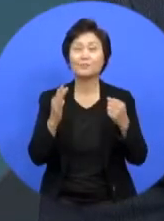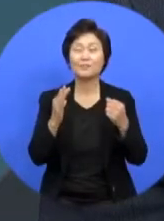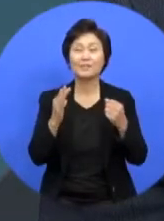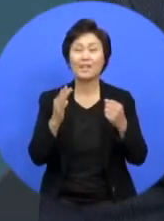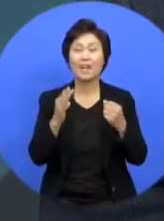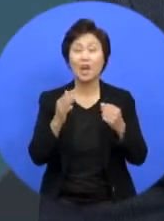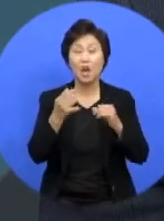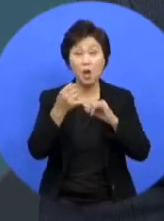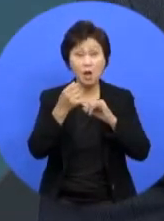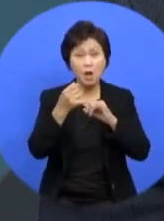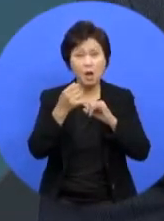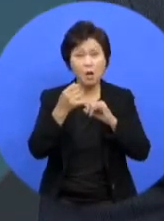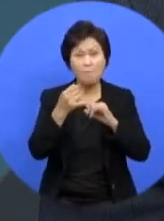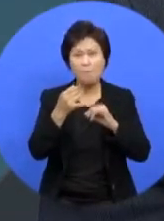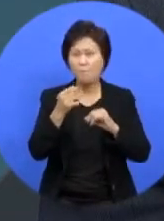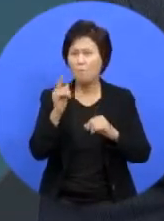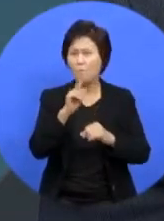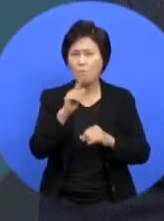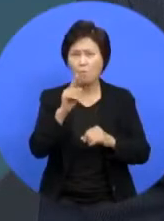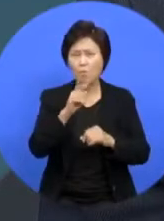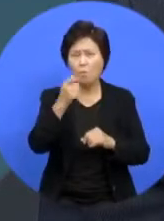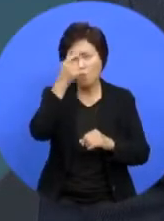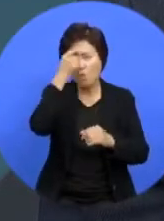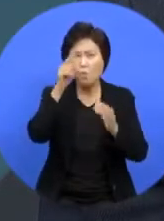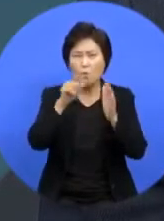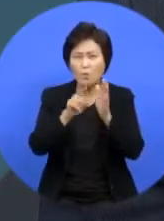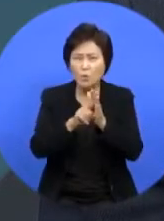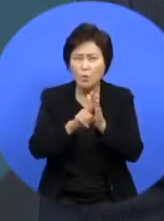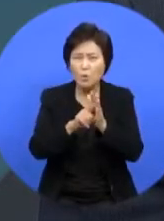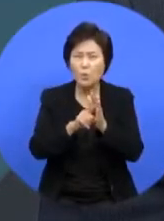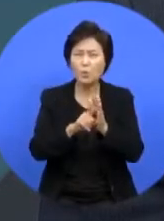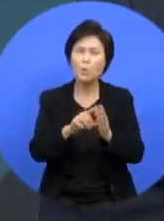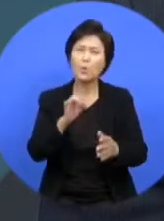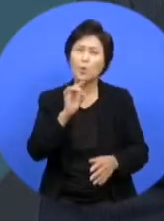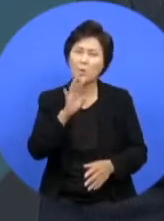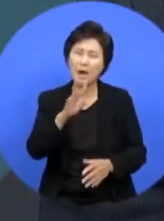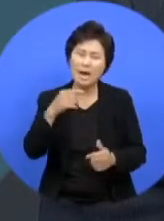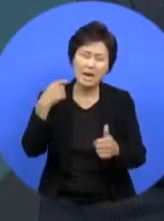꼭 기독교인들만 오는 학교도 아니고 사실